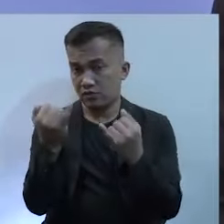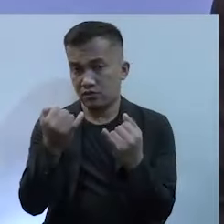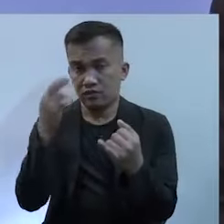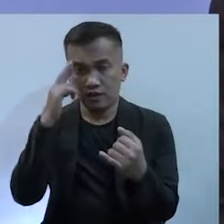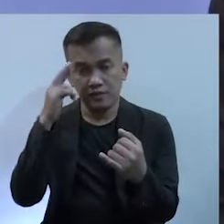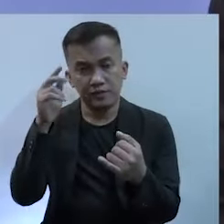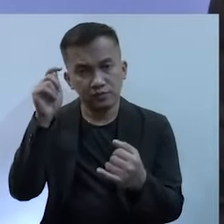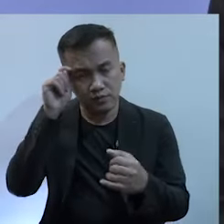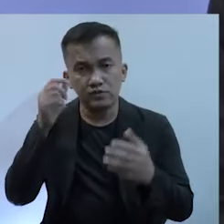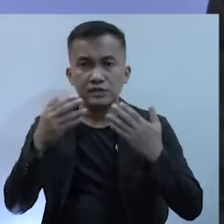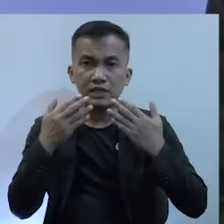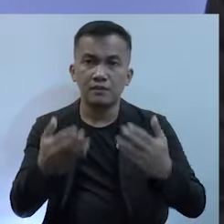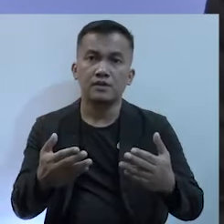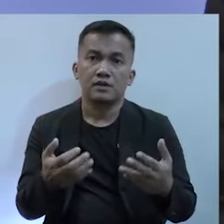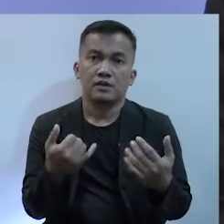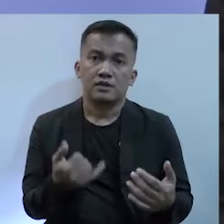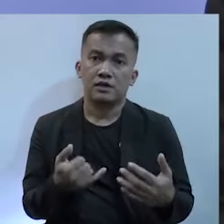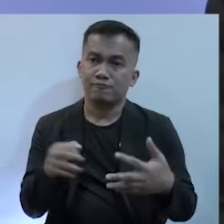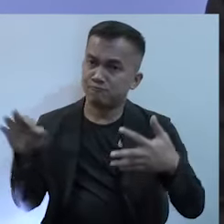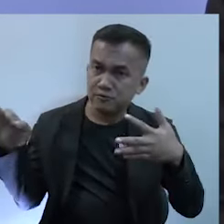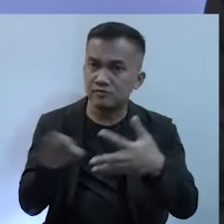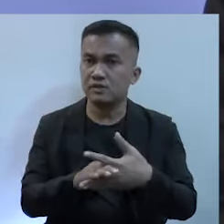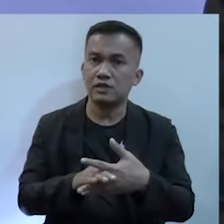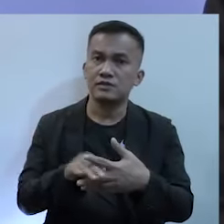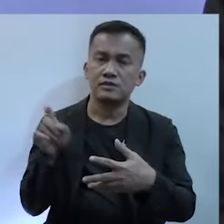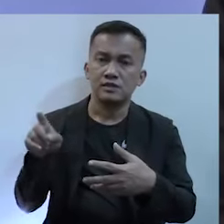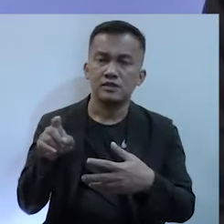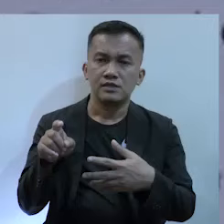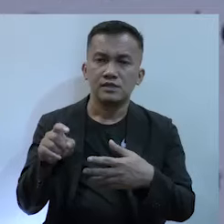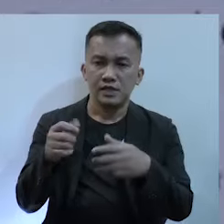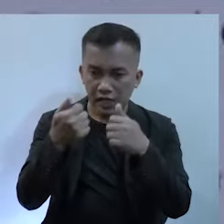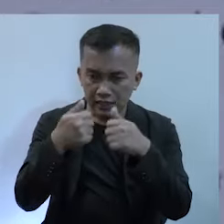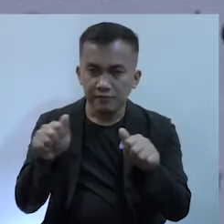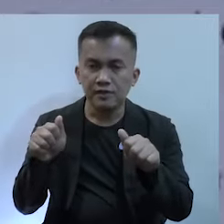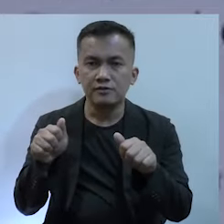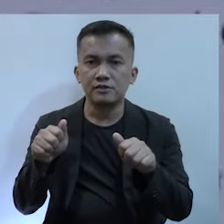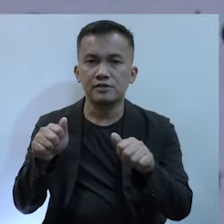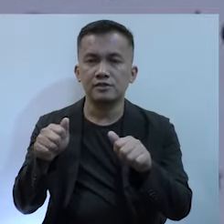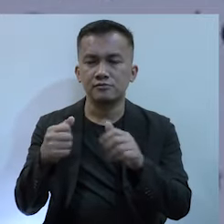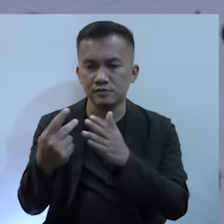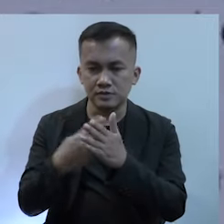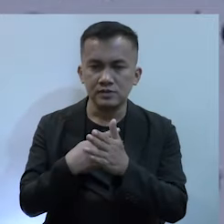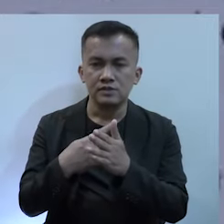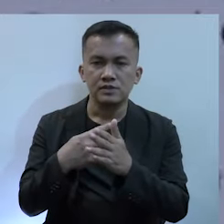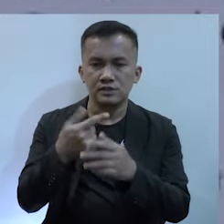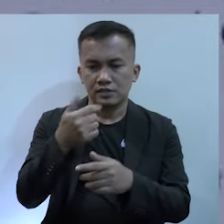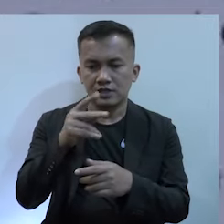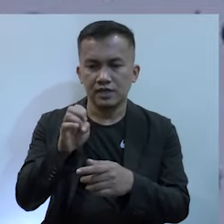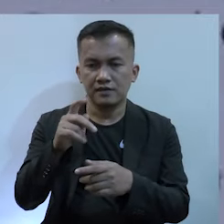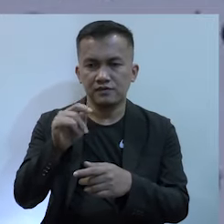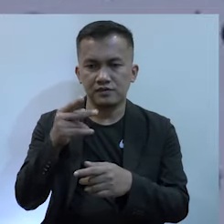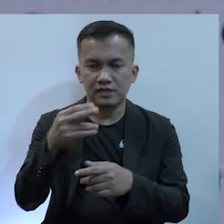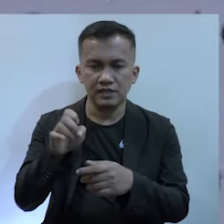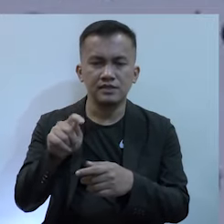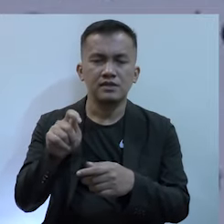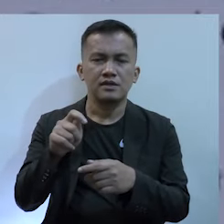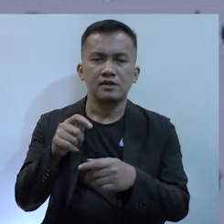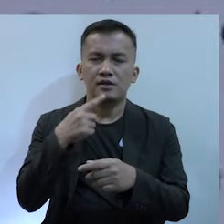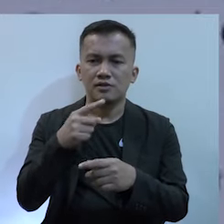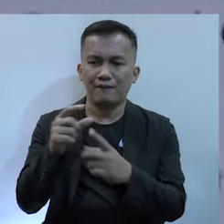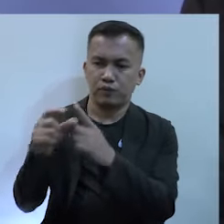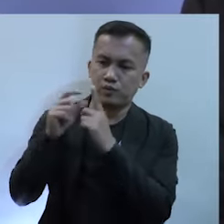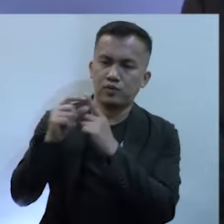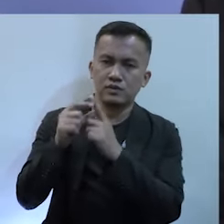Idol Rafi Tulfo, salamat po. Ngayon po nakapagkaso na kami, sir, ng attempted homicide, grave threat, physical injury, and